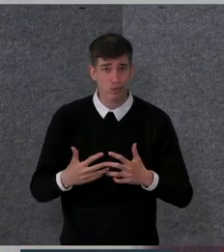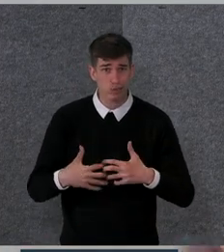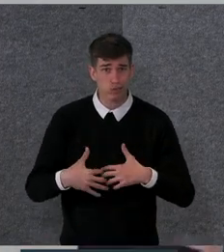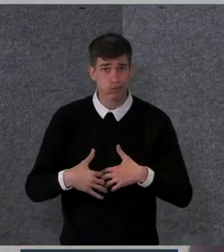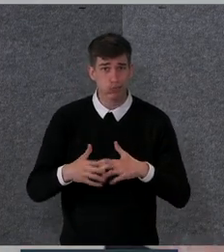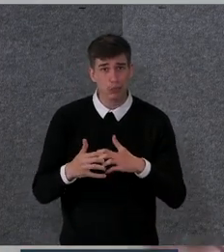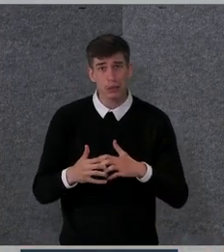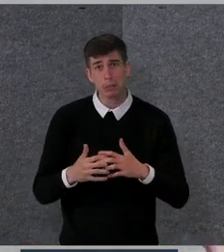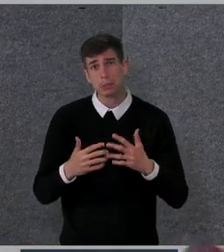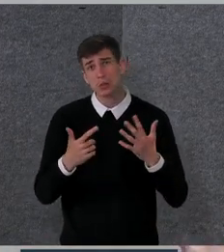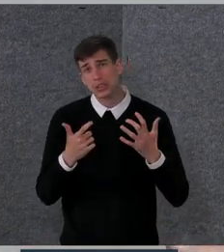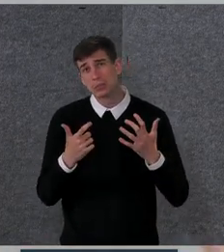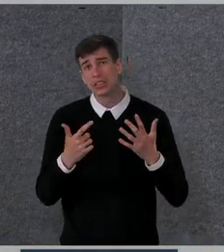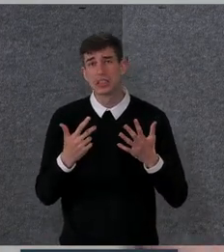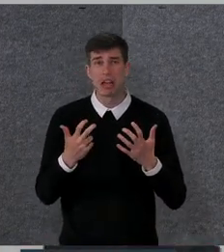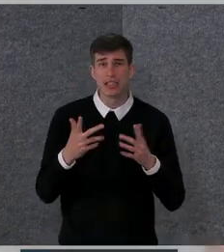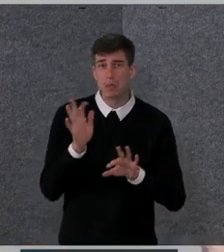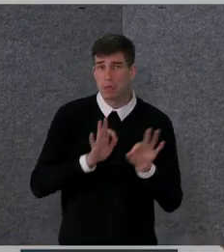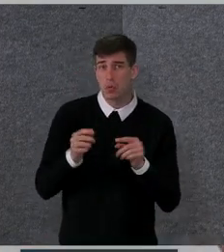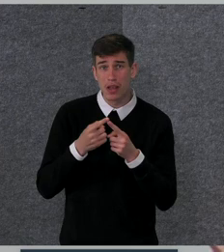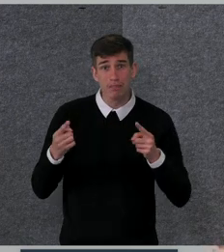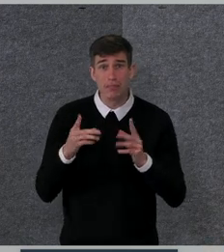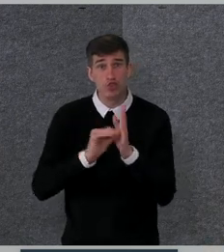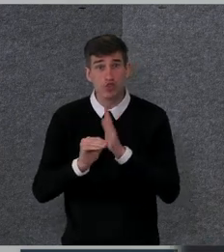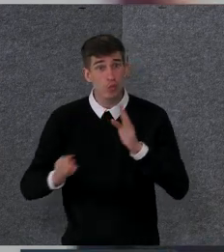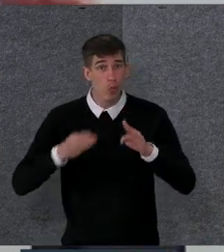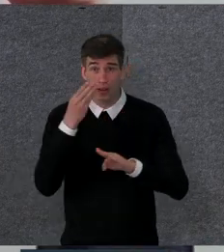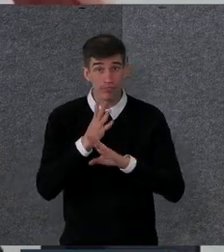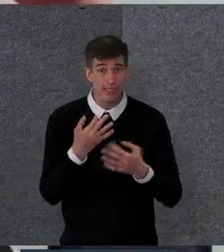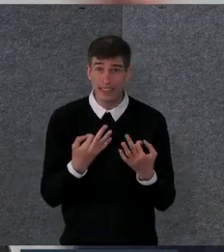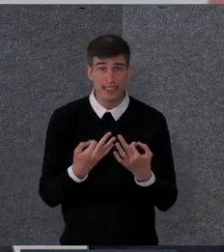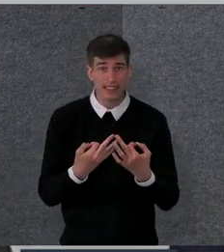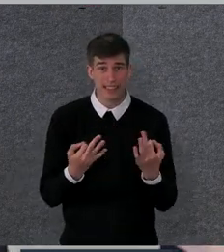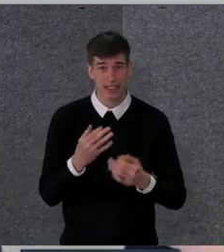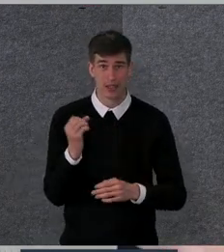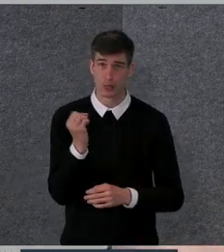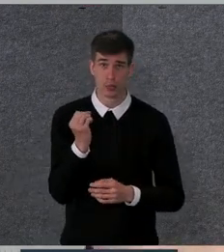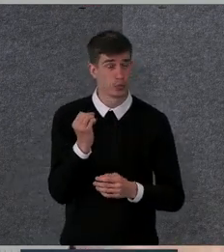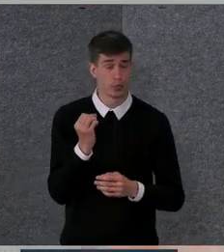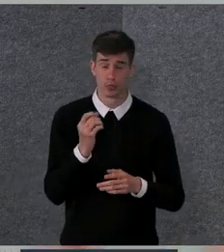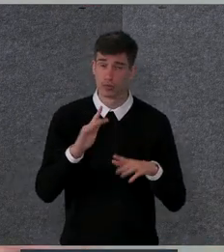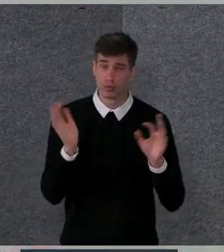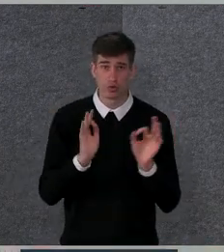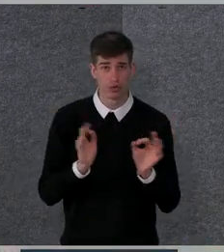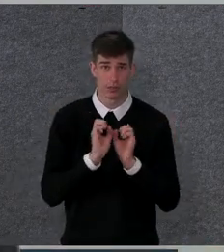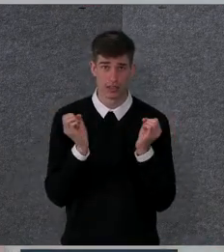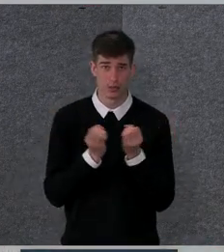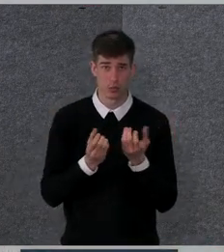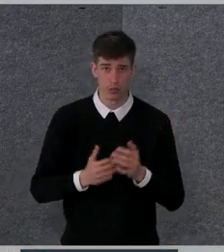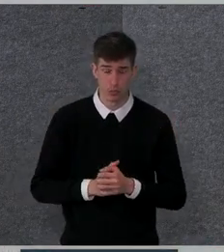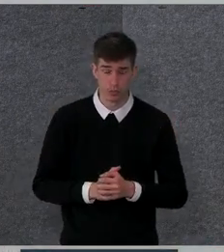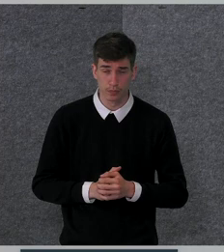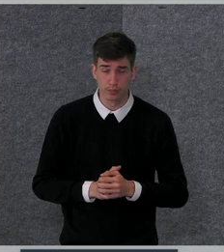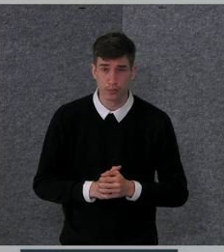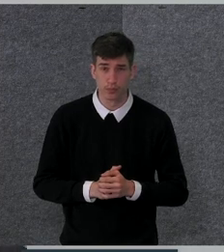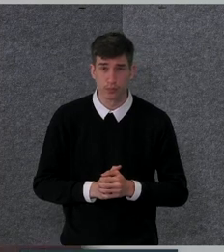sind 70-80% der jungen Leute nicht mehr in die Schule gegangen. Das ist ein derartiger Skandal. Und hier